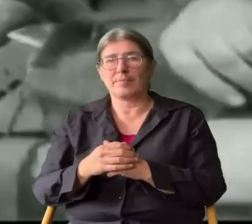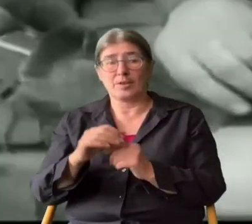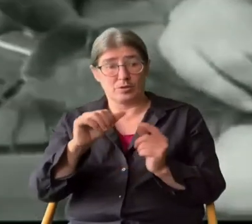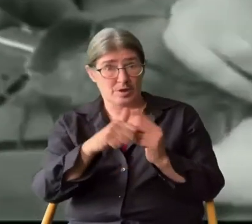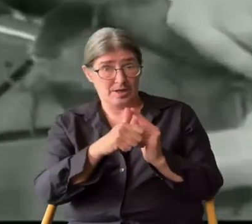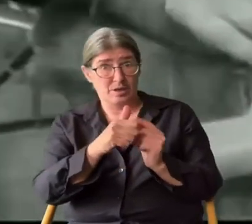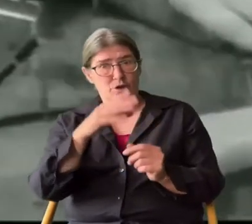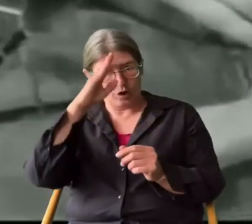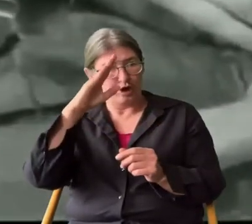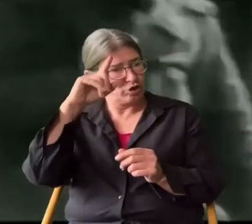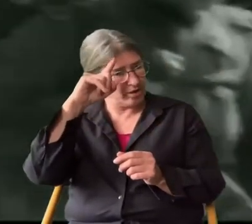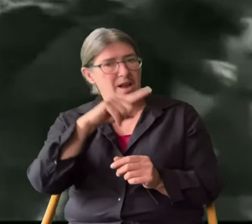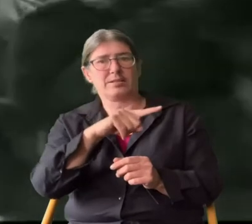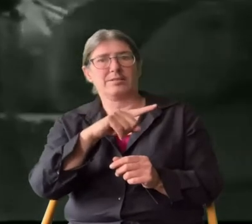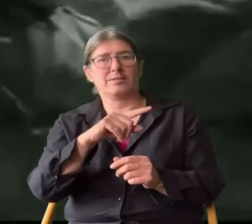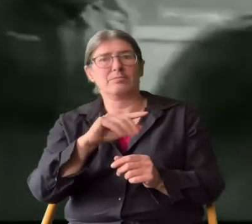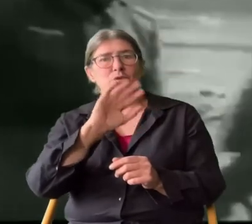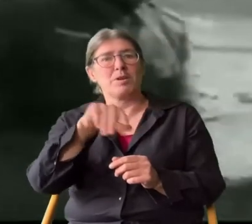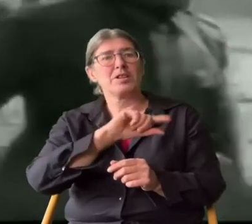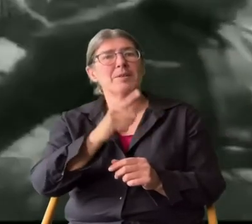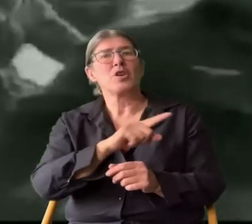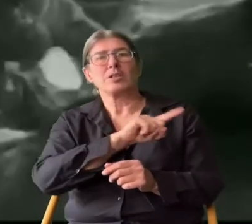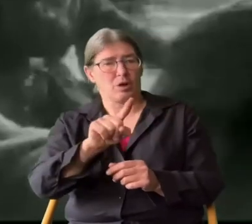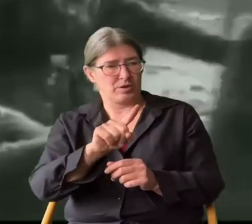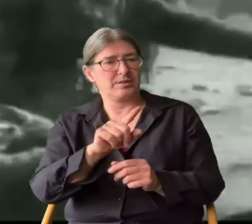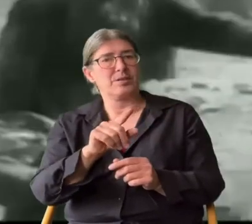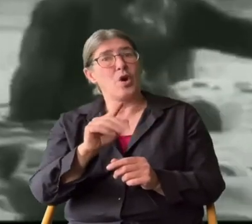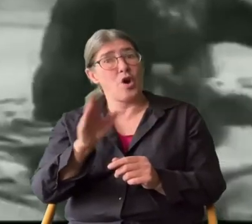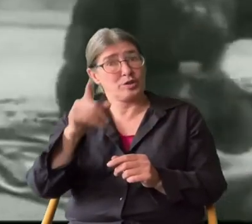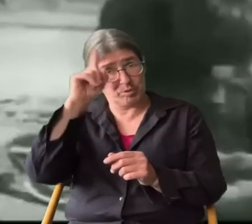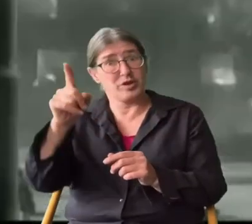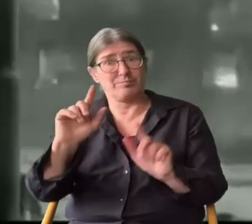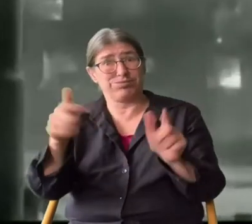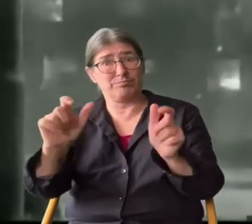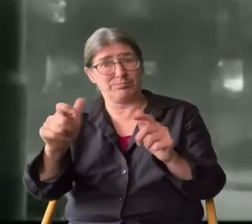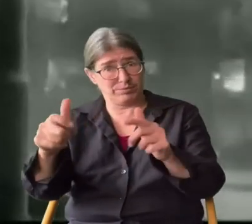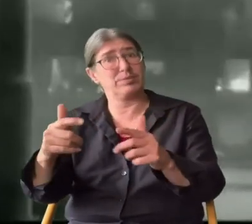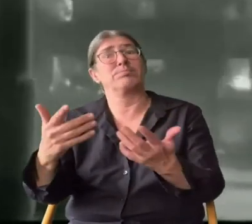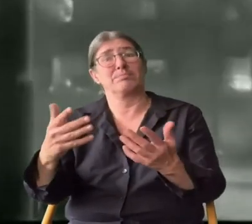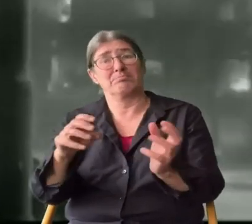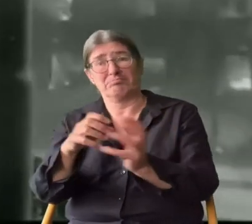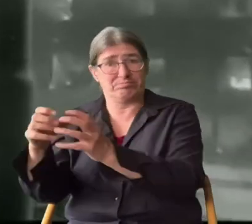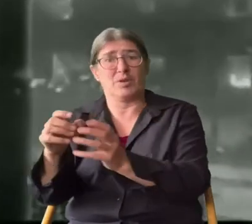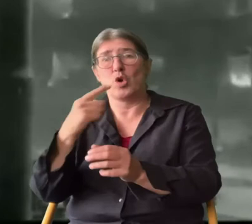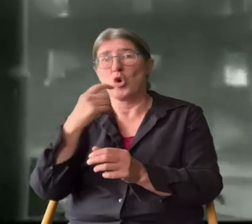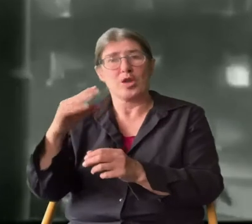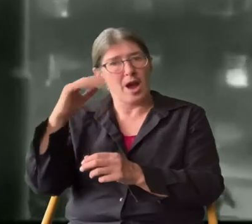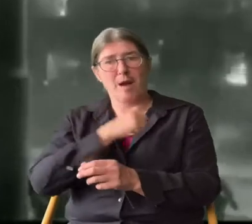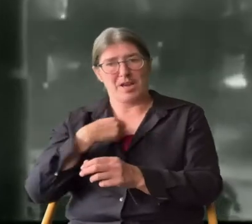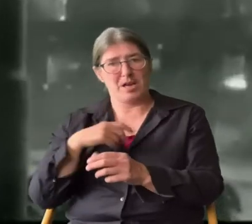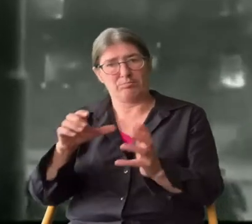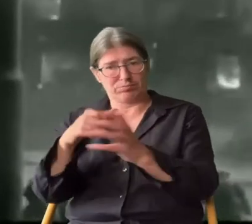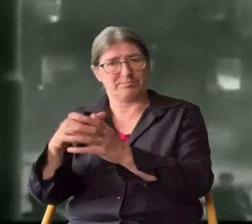Zuallererst deutsche Soldaten. Mehr als 200.000 geraten allein in Ostpreußen in die Hände der Roten Armee.